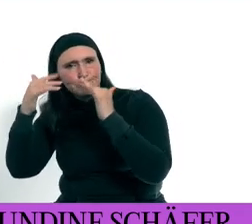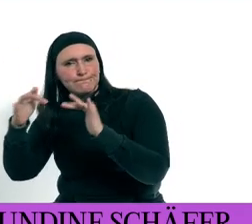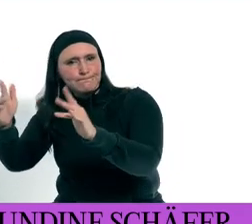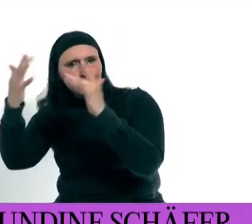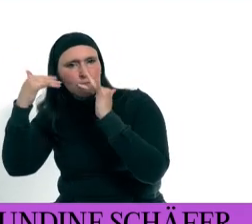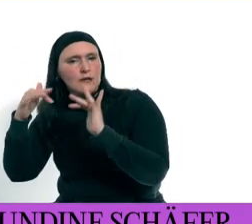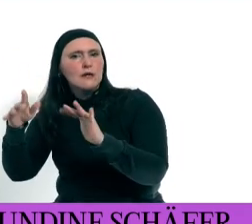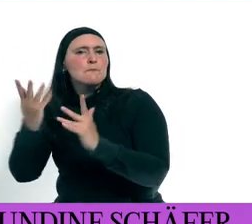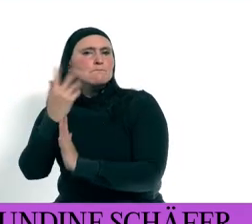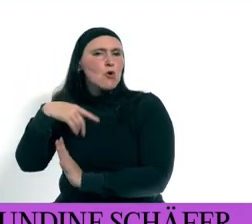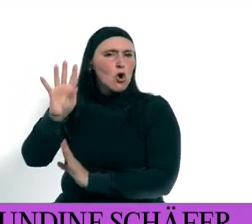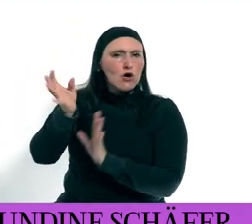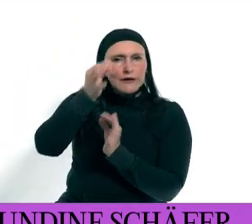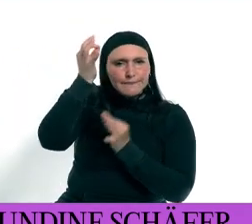um das zu vermitteln, was wir vermitteln wollen.